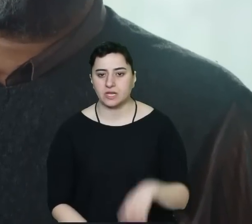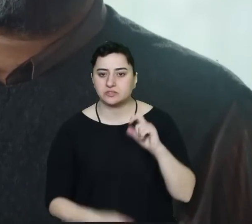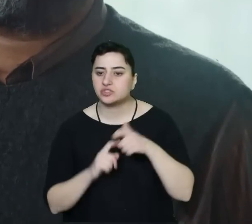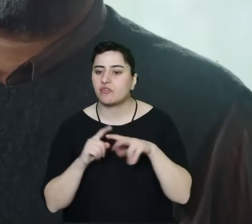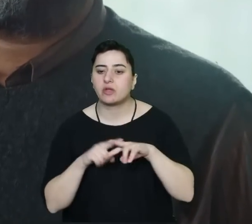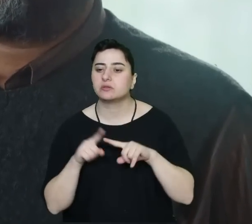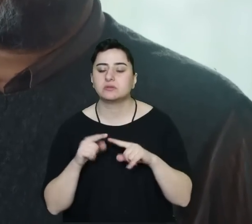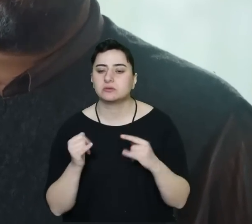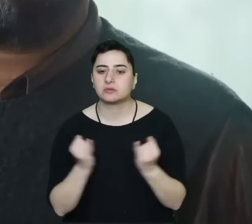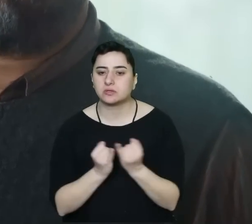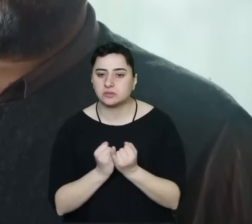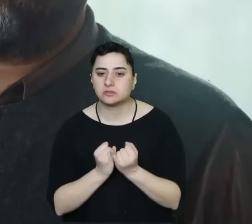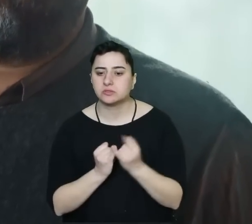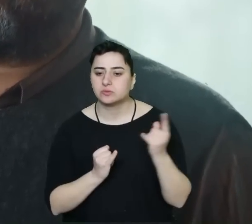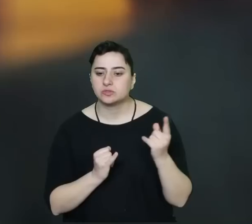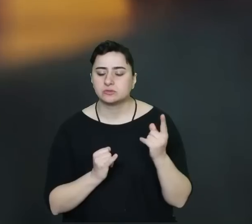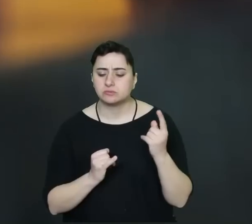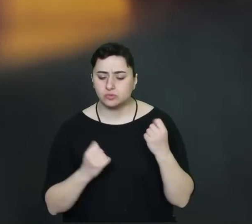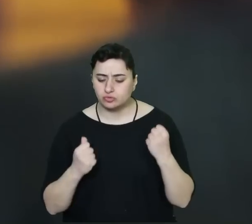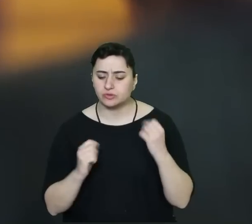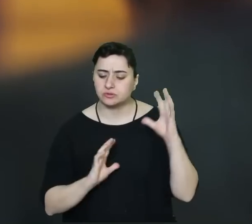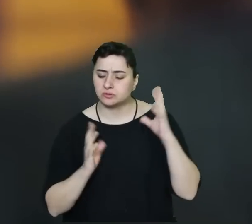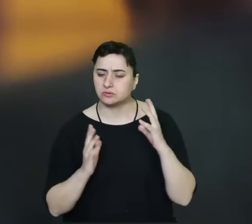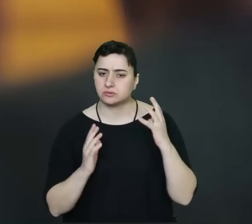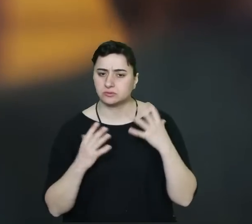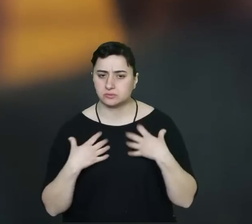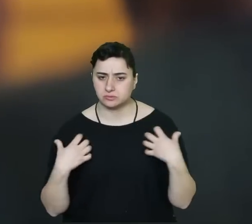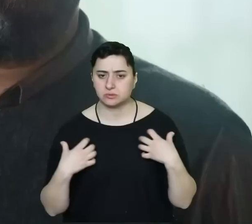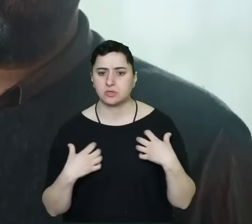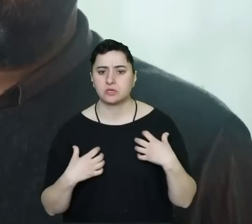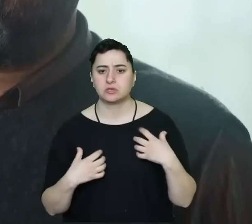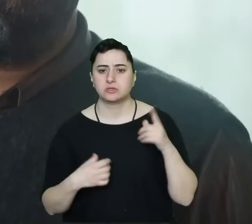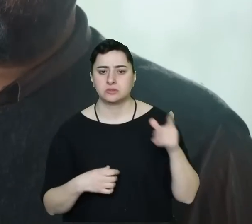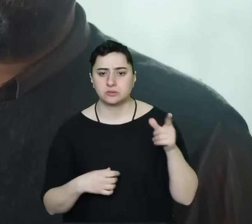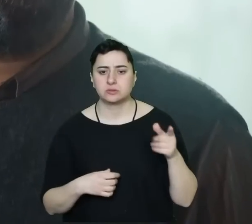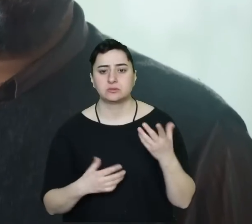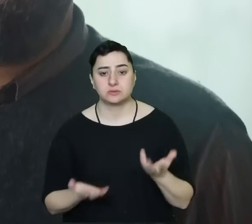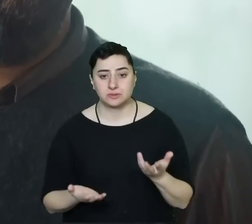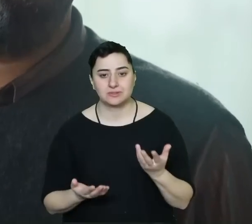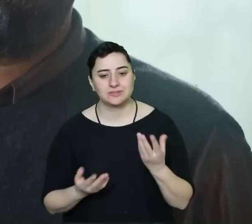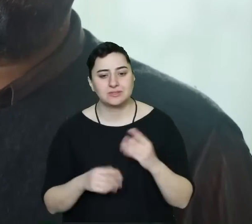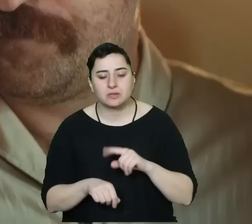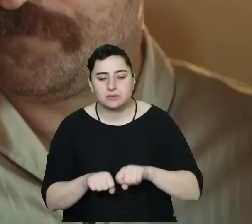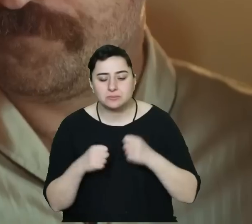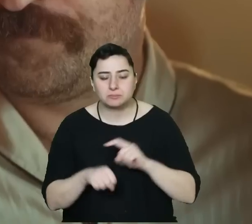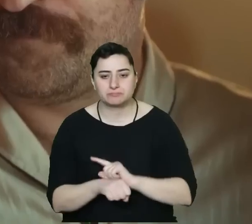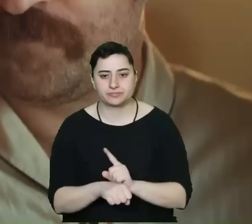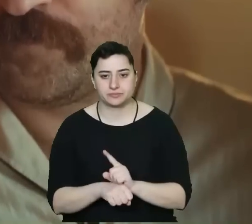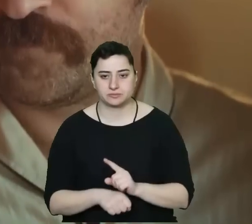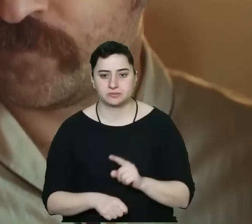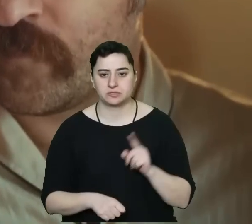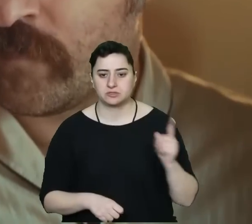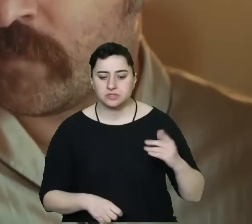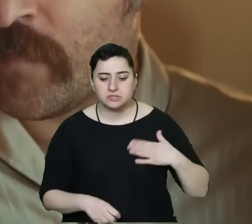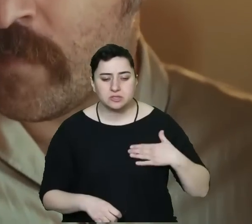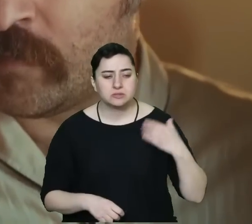Cevat kardeş asi ruhlu bir delikanlı. Asi ruhlu olduğu kadar da narin. Bir